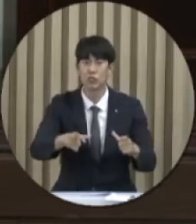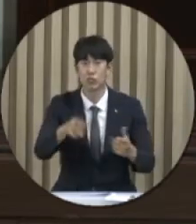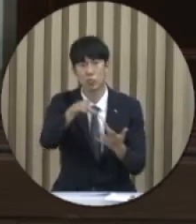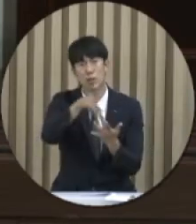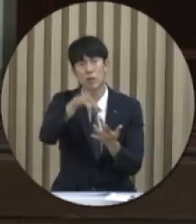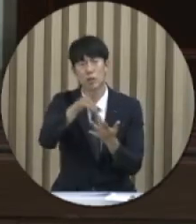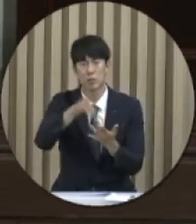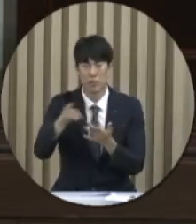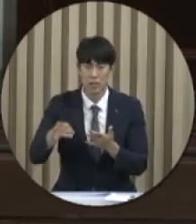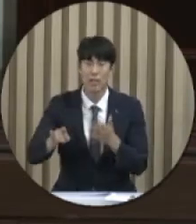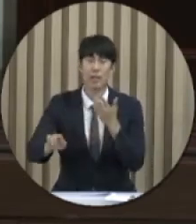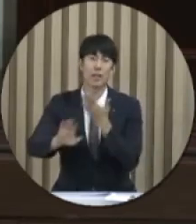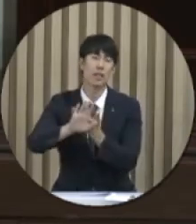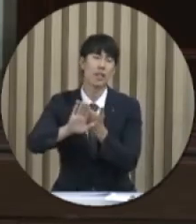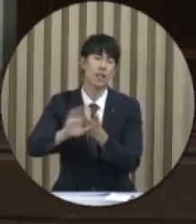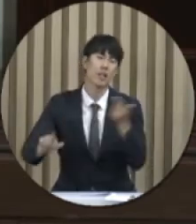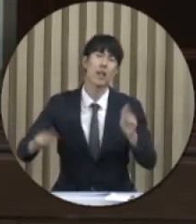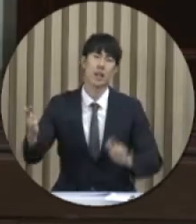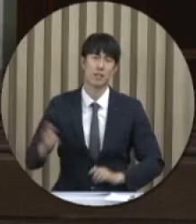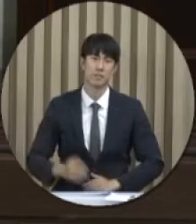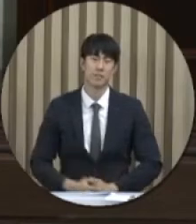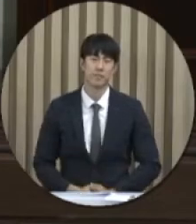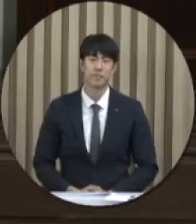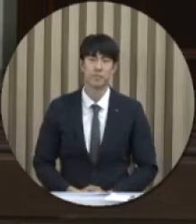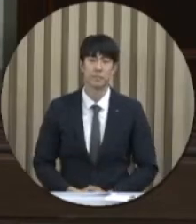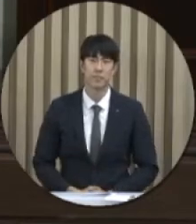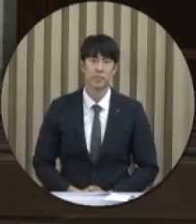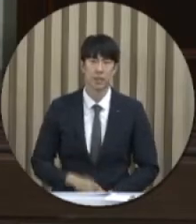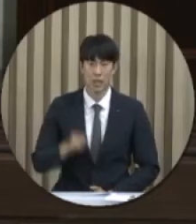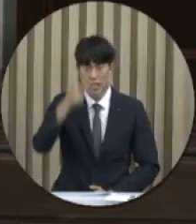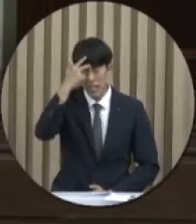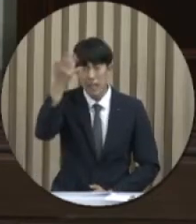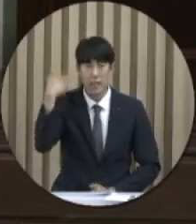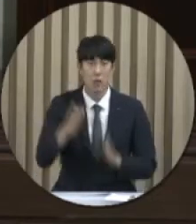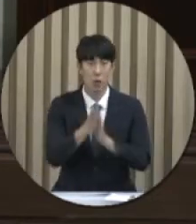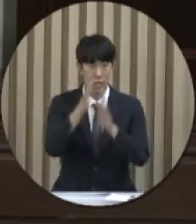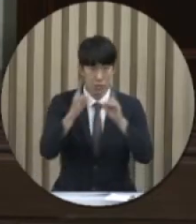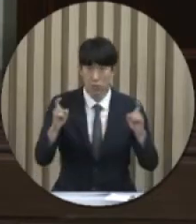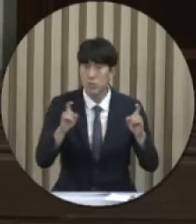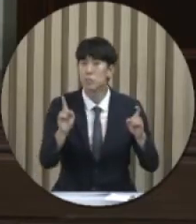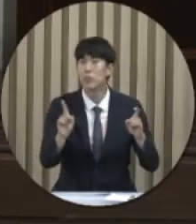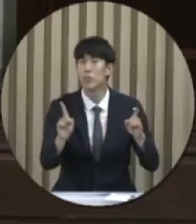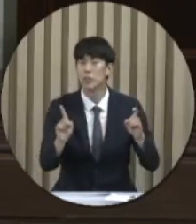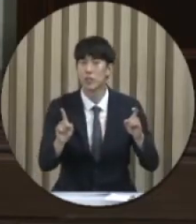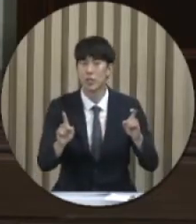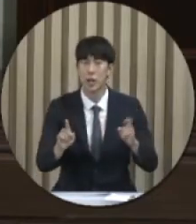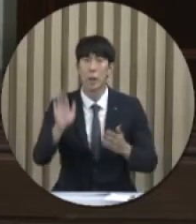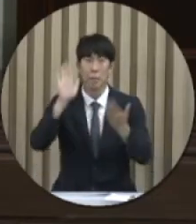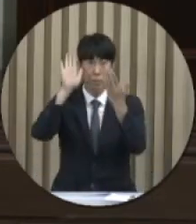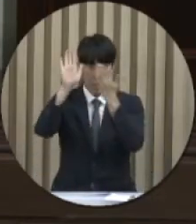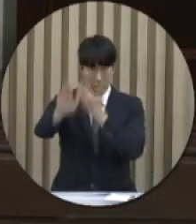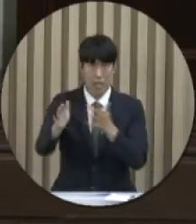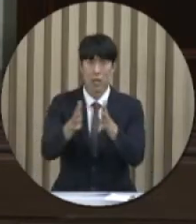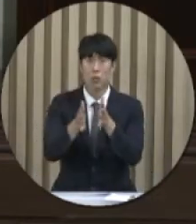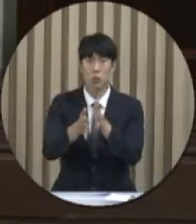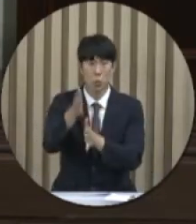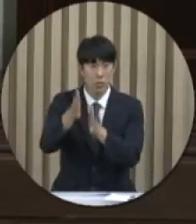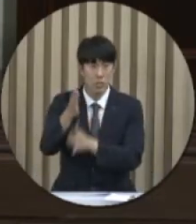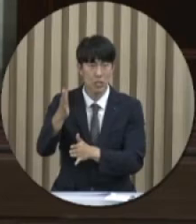사뭇 달랐을 것입니다. 그 당시 화성시에서는 미래도시 화성시를